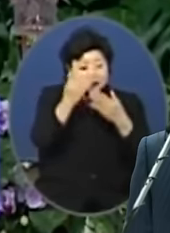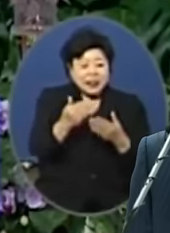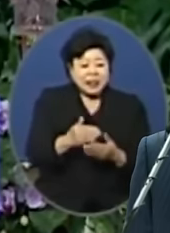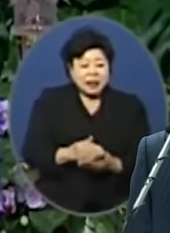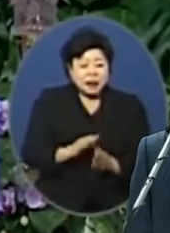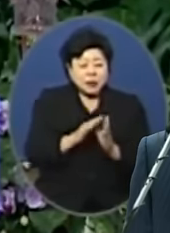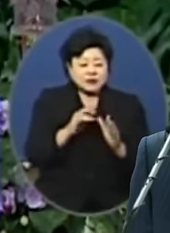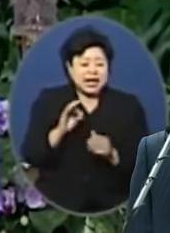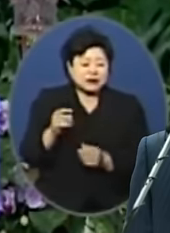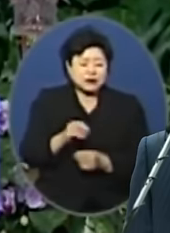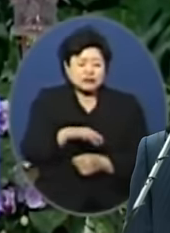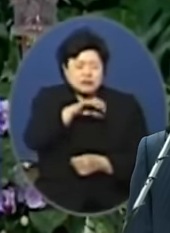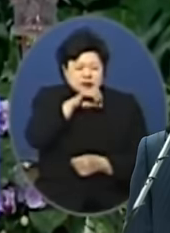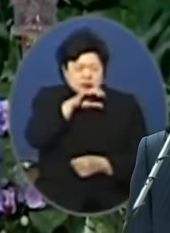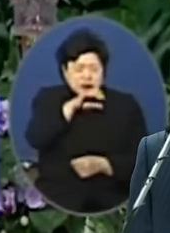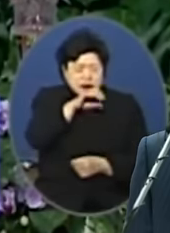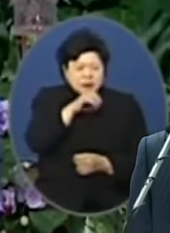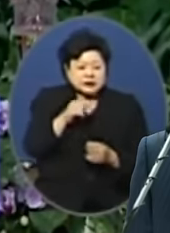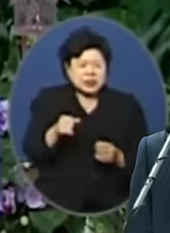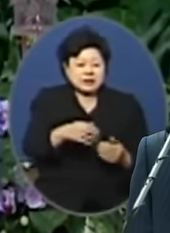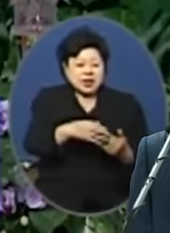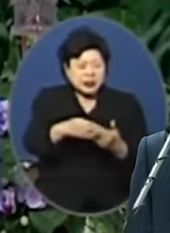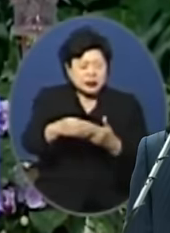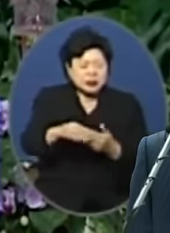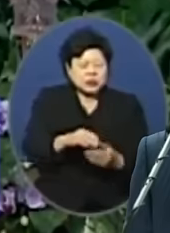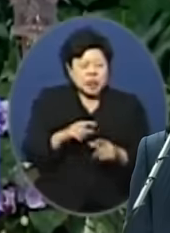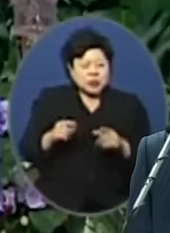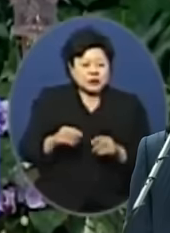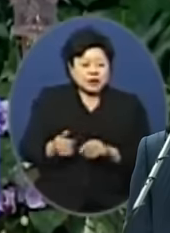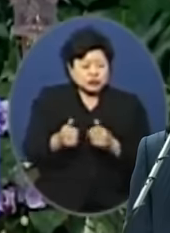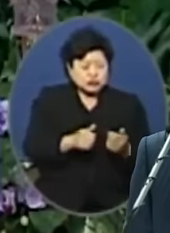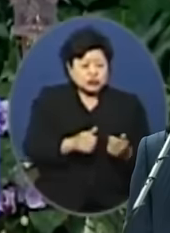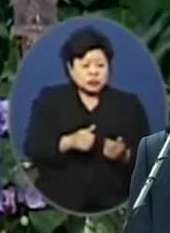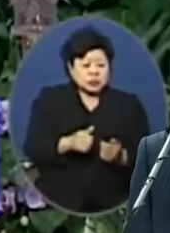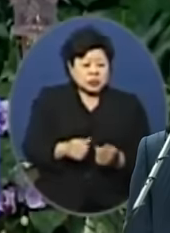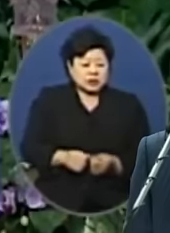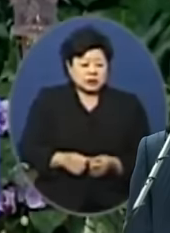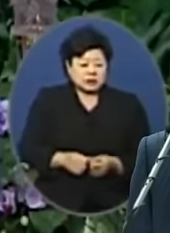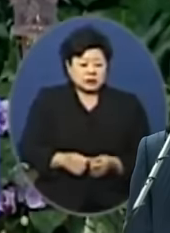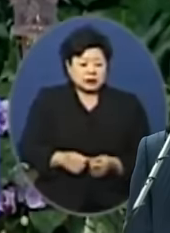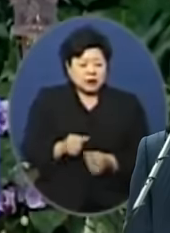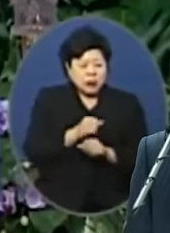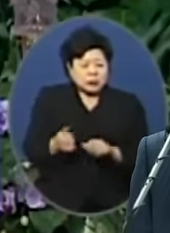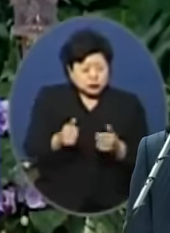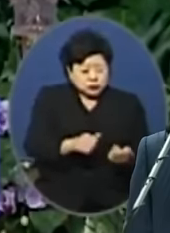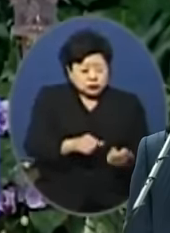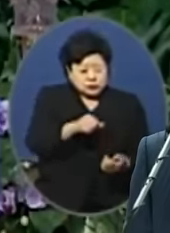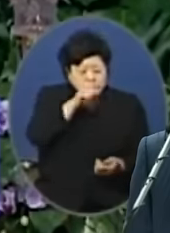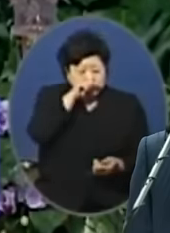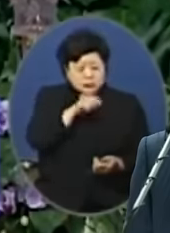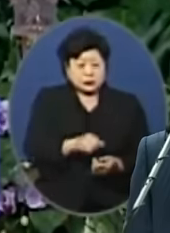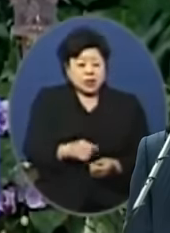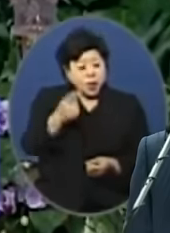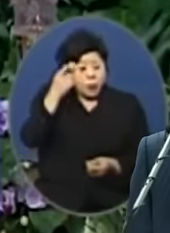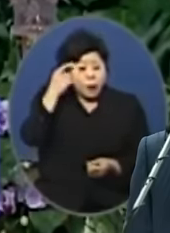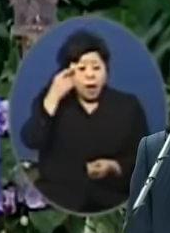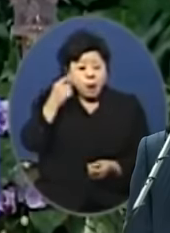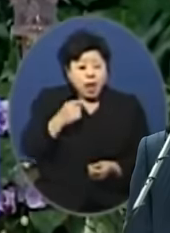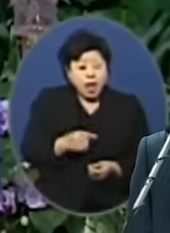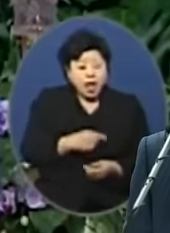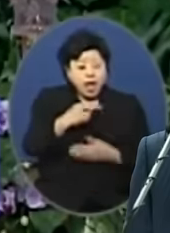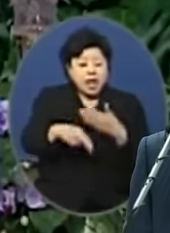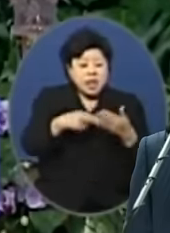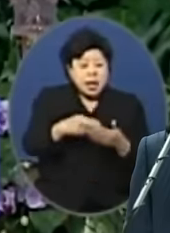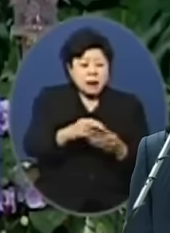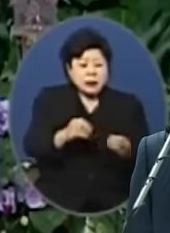모세와 아론을 원망하며 온 회중이 그들에게 이르되, 우리가 애굽 땅에서 죽었거나 이 광야에서 죽었으면 좋았을 것을, 어찌하여 야훼가